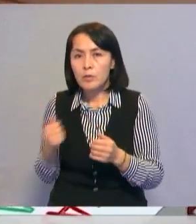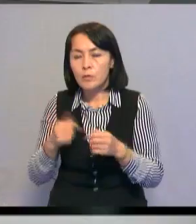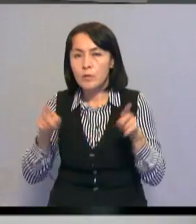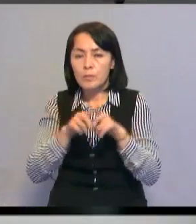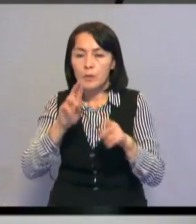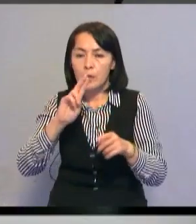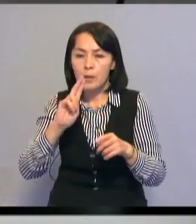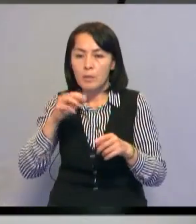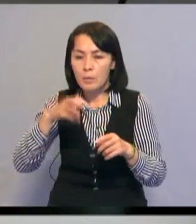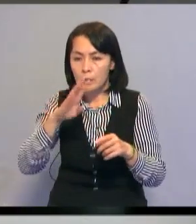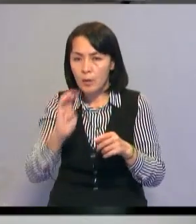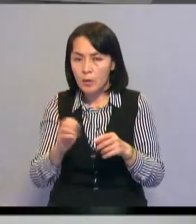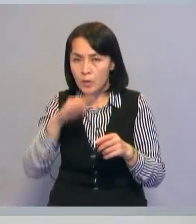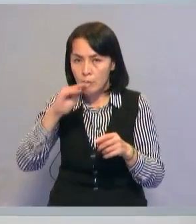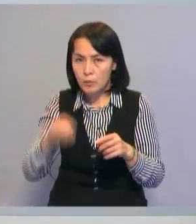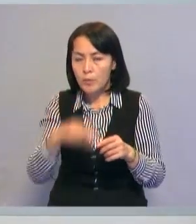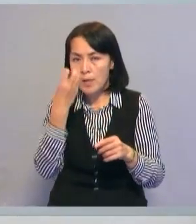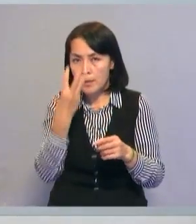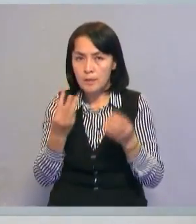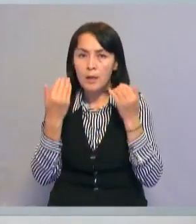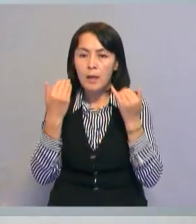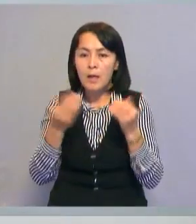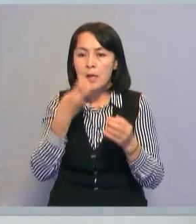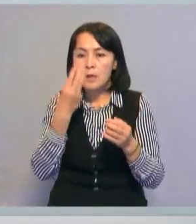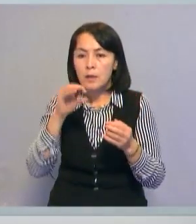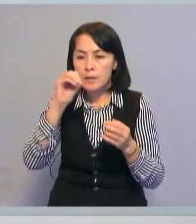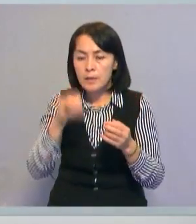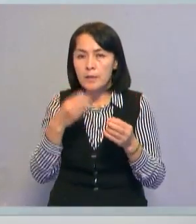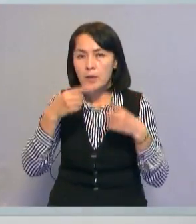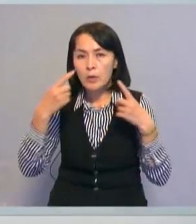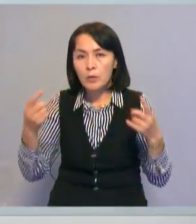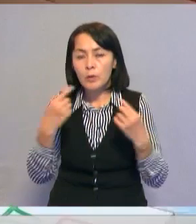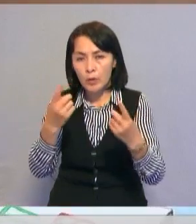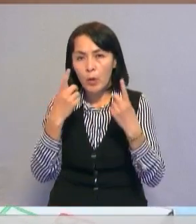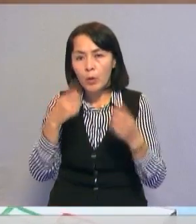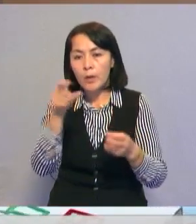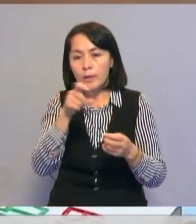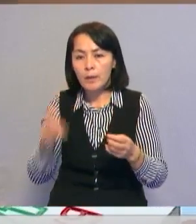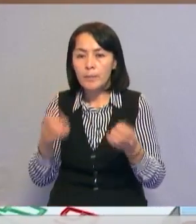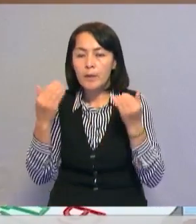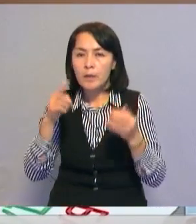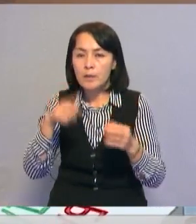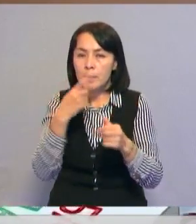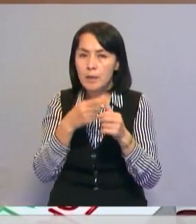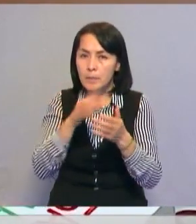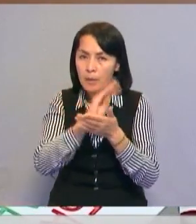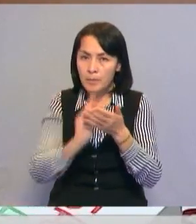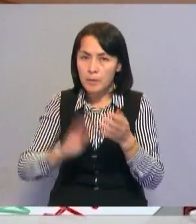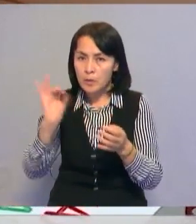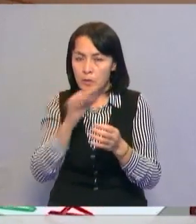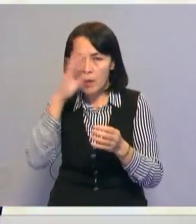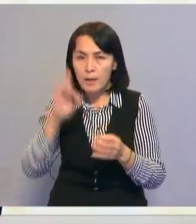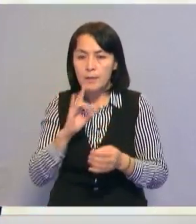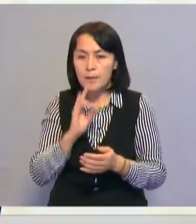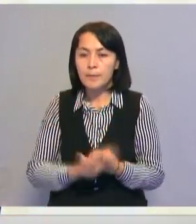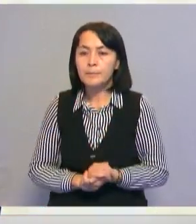соратниках Сатпаева – Мухтара Уэзове, Жумабеке Шаяхметове, Шахмардане Есенове и других выдающихся личностях, чьи имена вписаны в историю